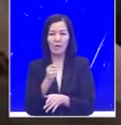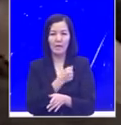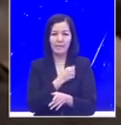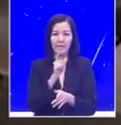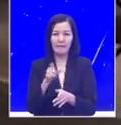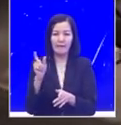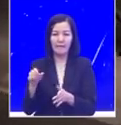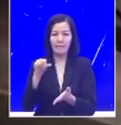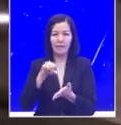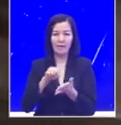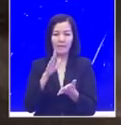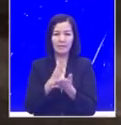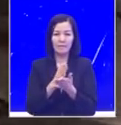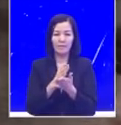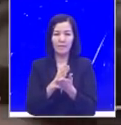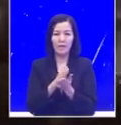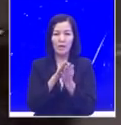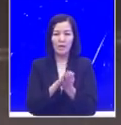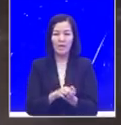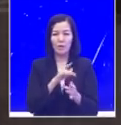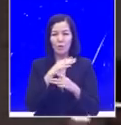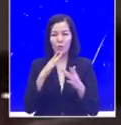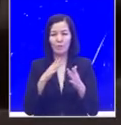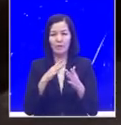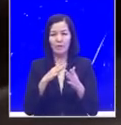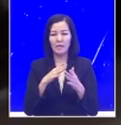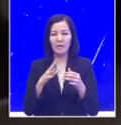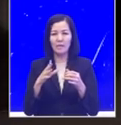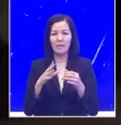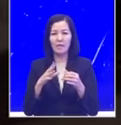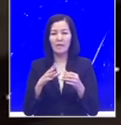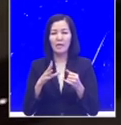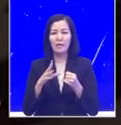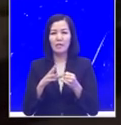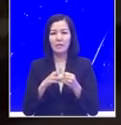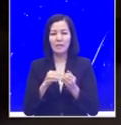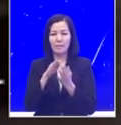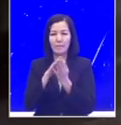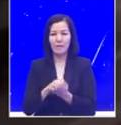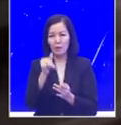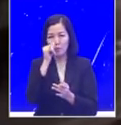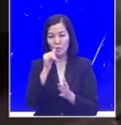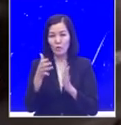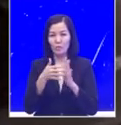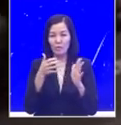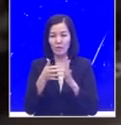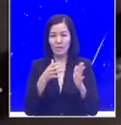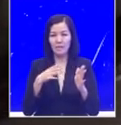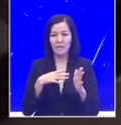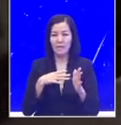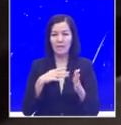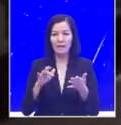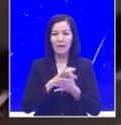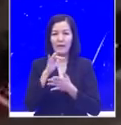жұмылдырылған. Себебі көз жұмғандардың көптігіне байланысты жергілікті крематориялар мен мәйітханалар үлгермей жатыр. Айта кетейік,